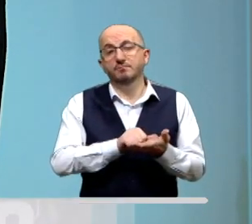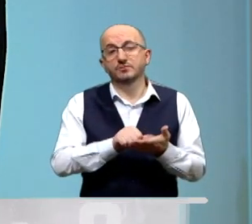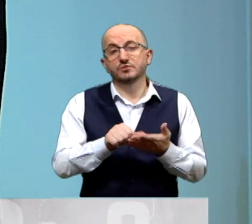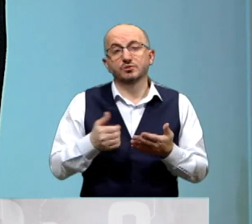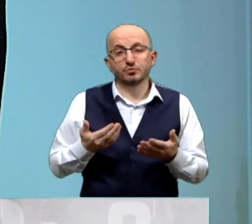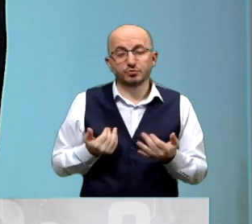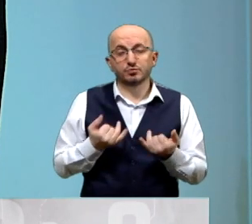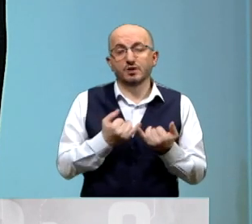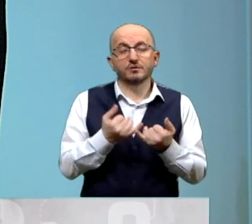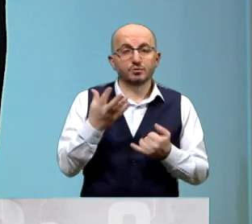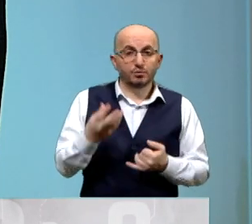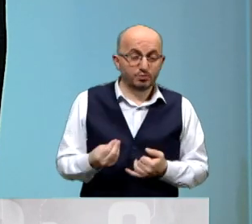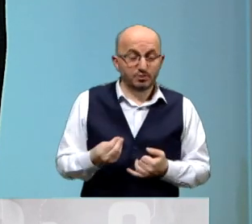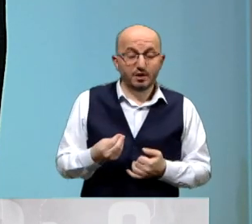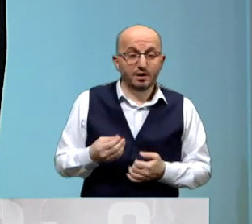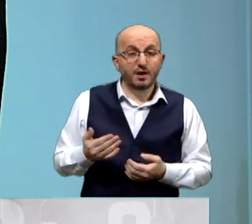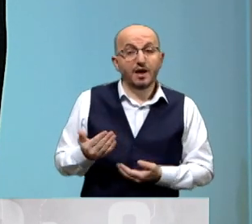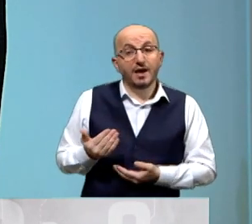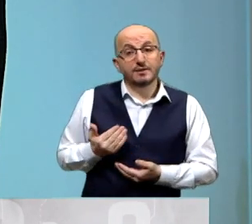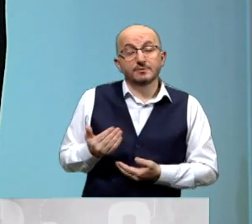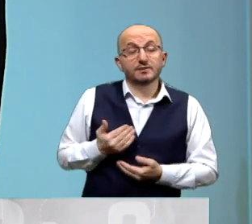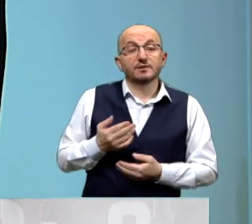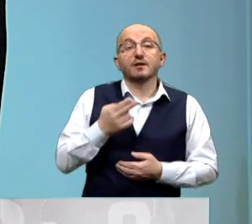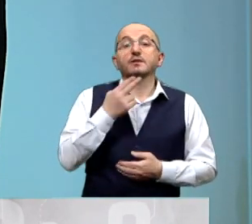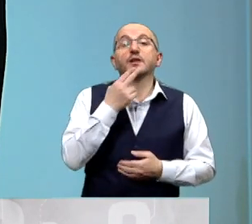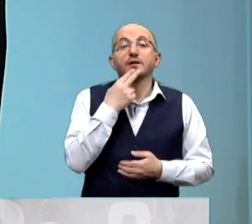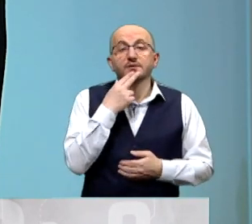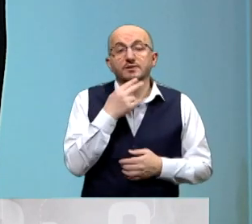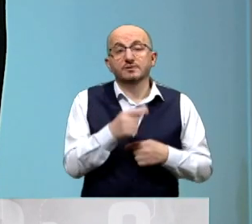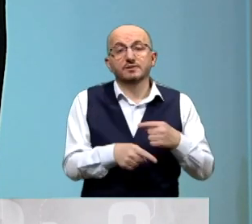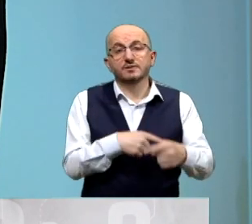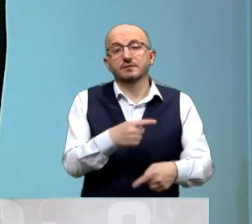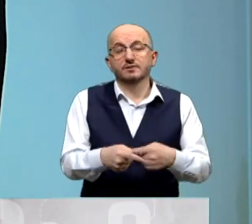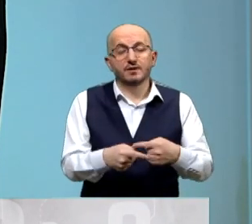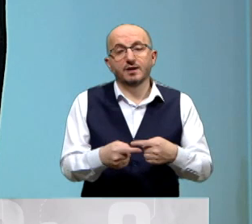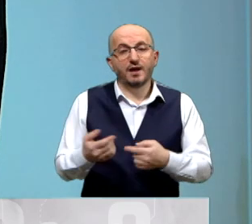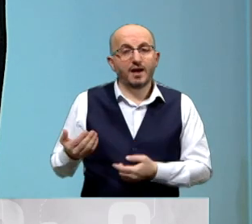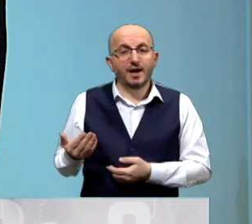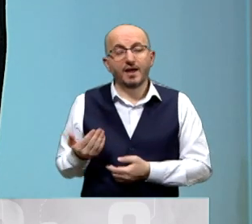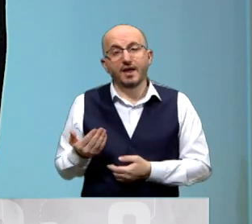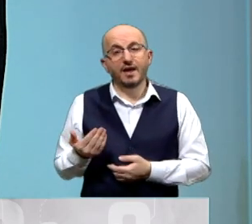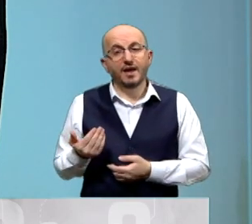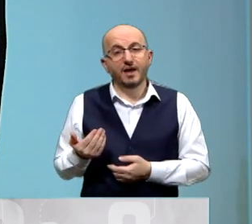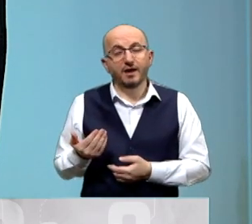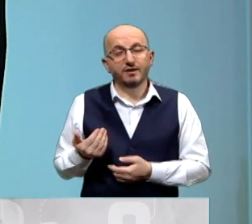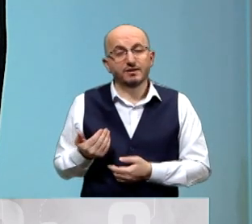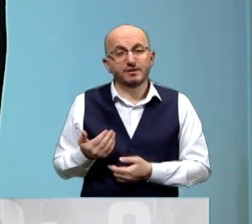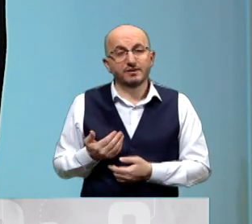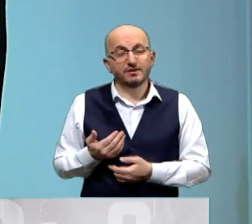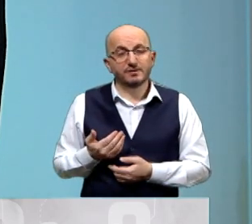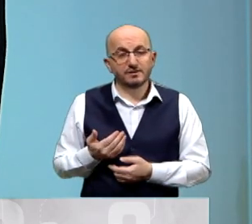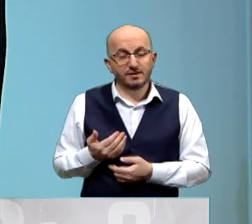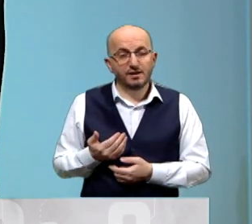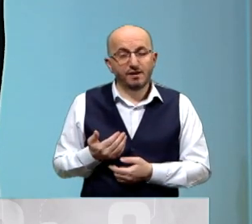Emziren kadının nesli emenin emziren emzirenin